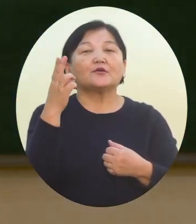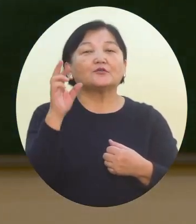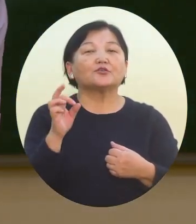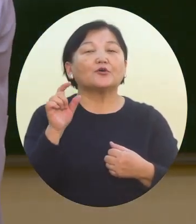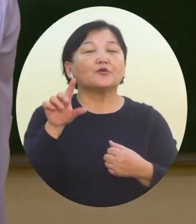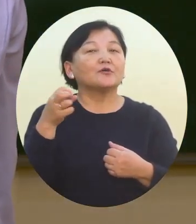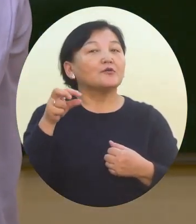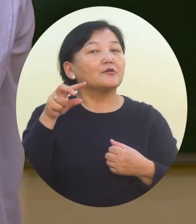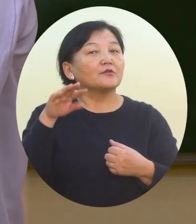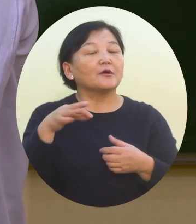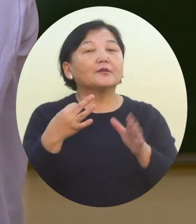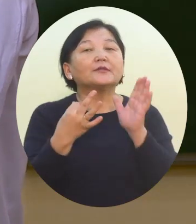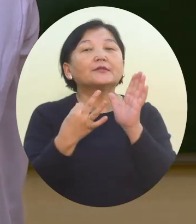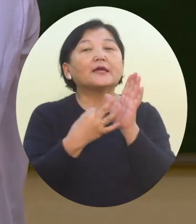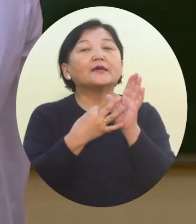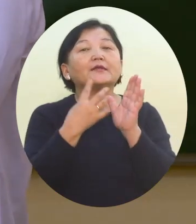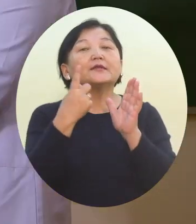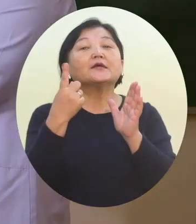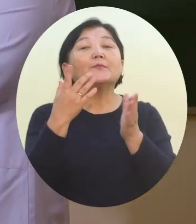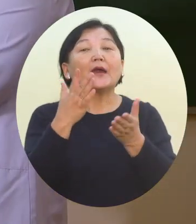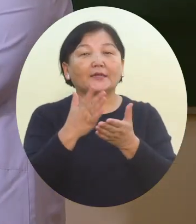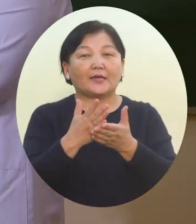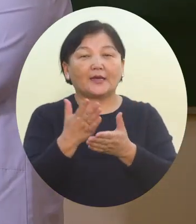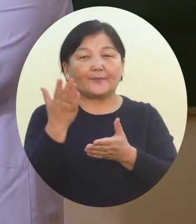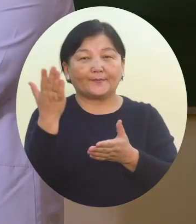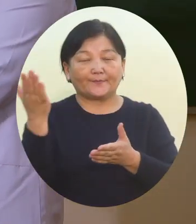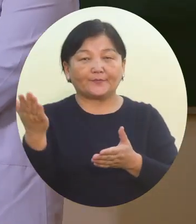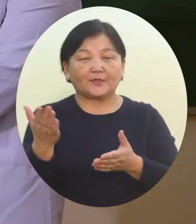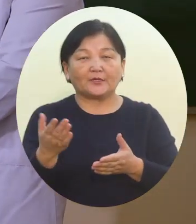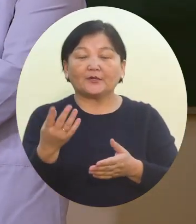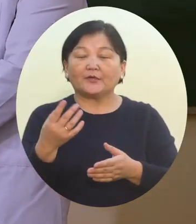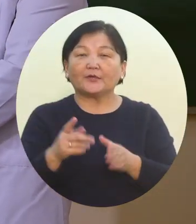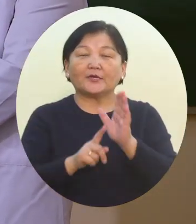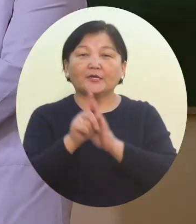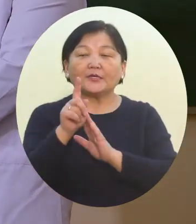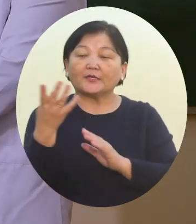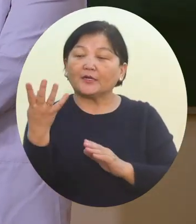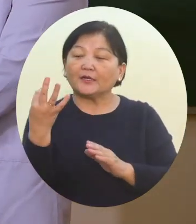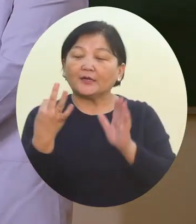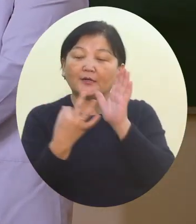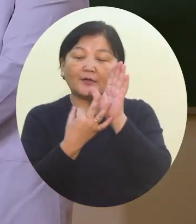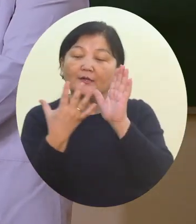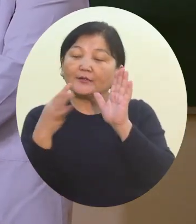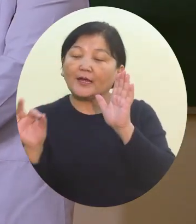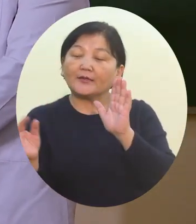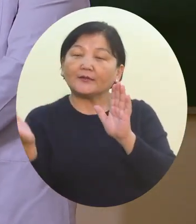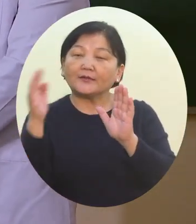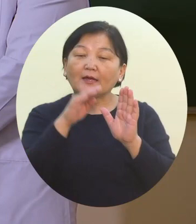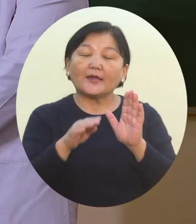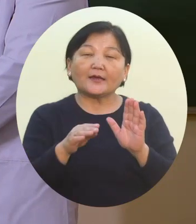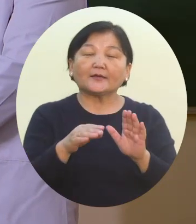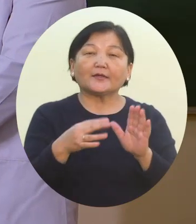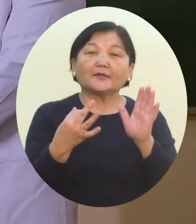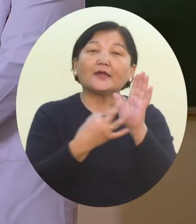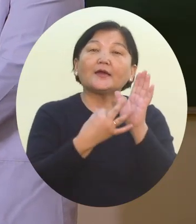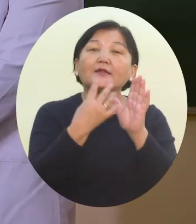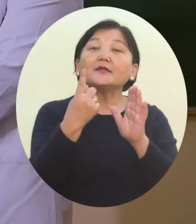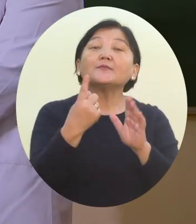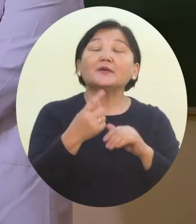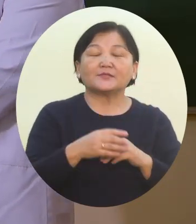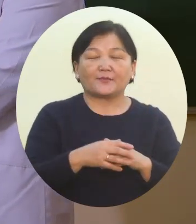81 байна. Тийм болохоор би хүснэгтэн дээрээ 81-ээр тэмдэглэчихье. Та бүхэн хоёр дахь хэмжилтийнхаа тоог хүснэгтэн дээр